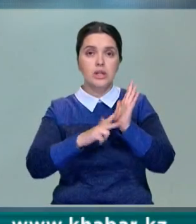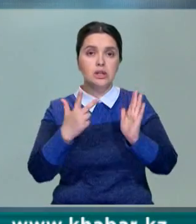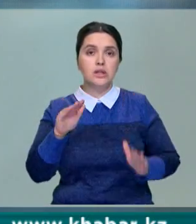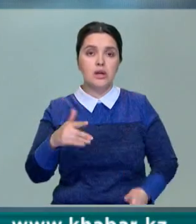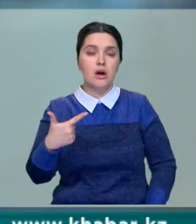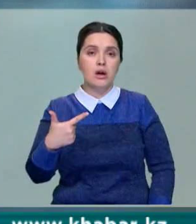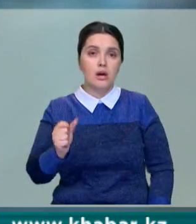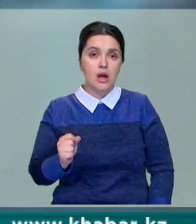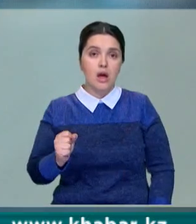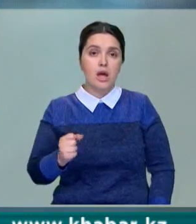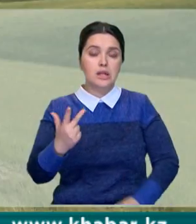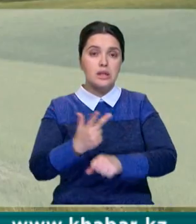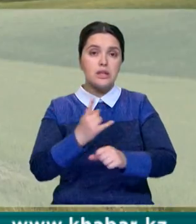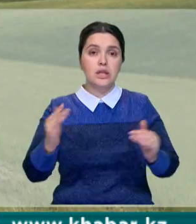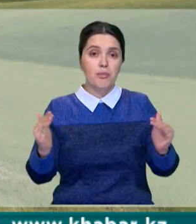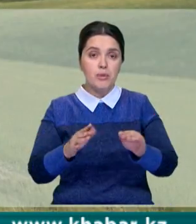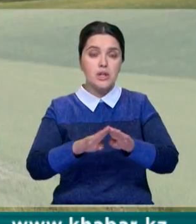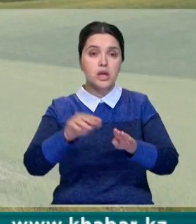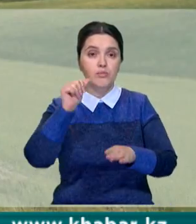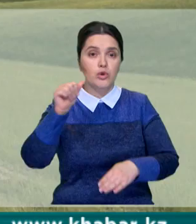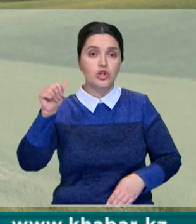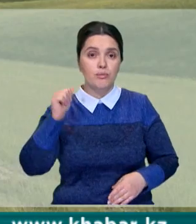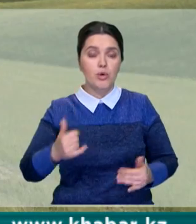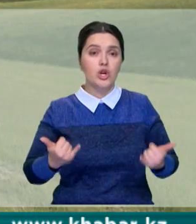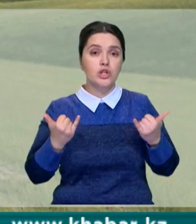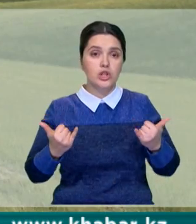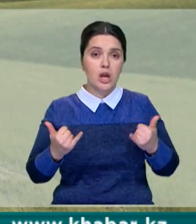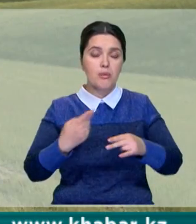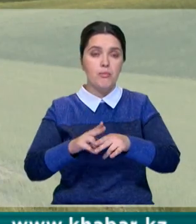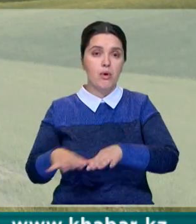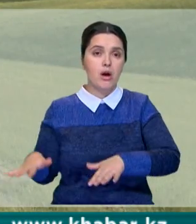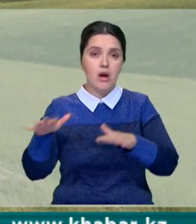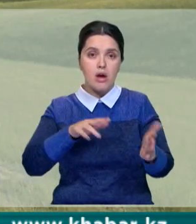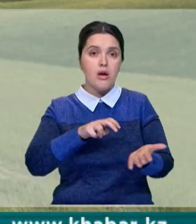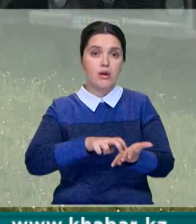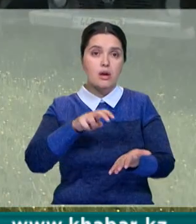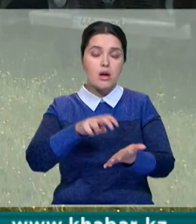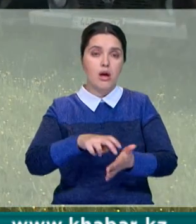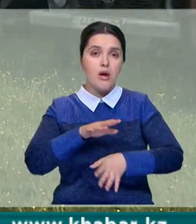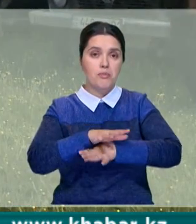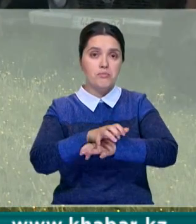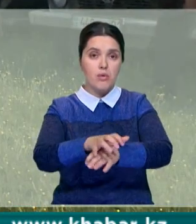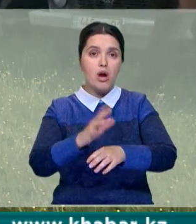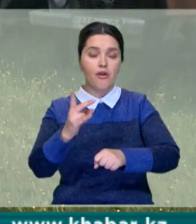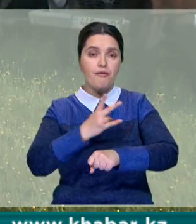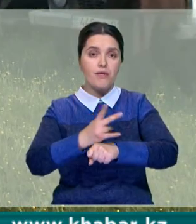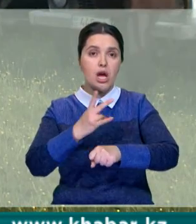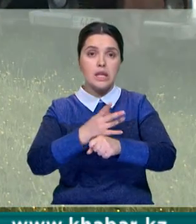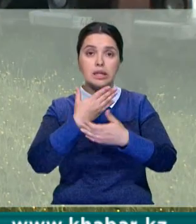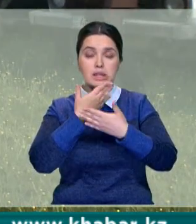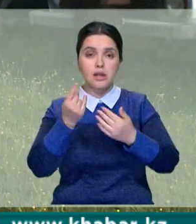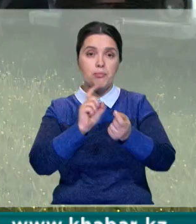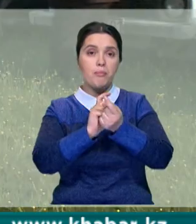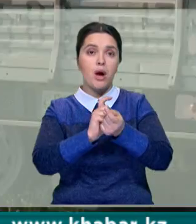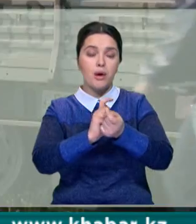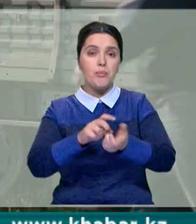тысячах гектарах. Это в 3 раза меньше по сравнению с прошлым годом. Сейчас угрозы нашествия полевых вредителей практически нет.